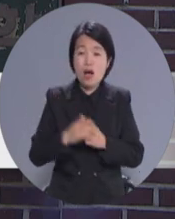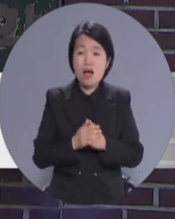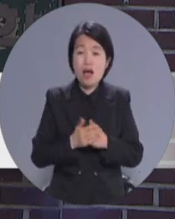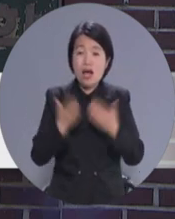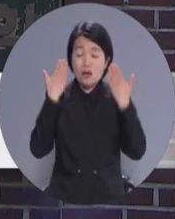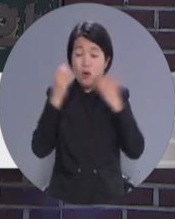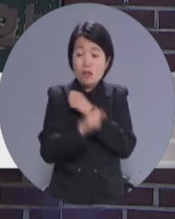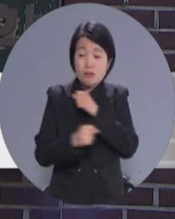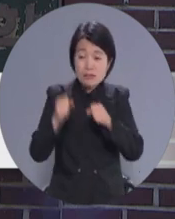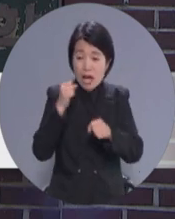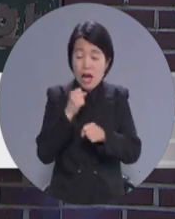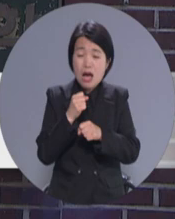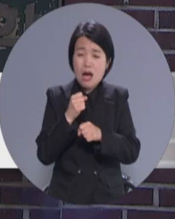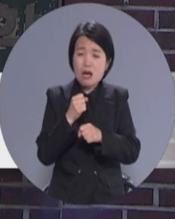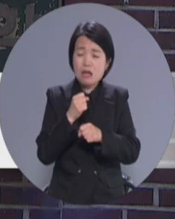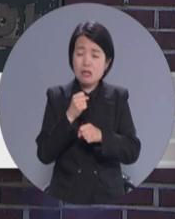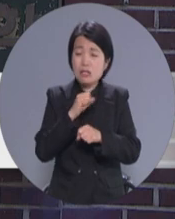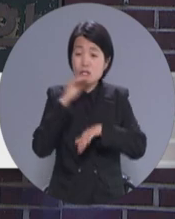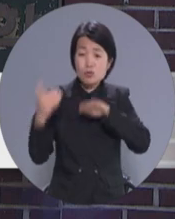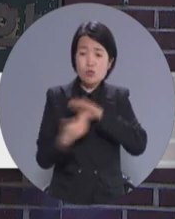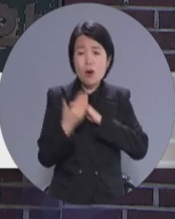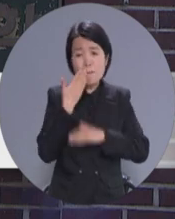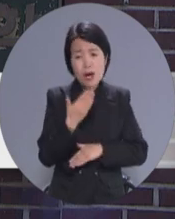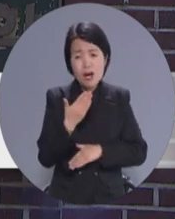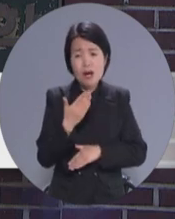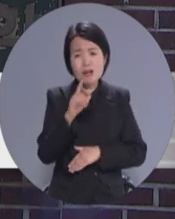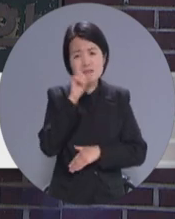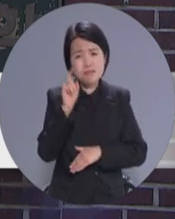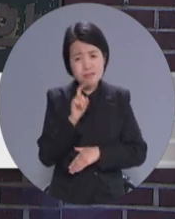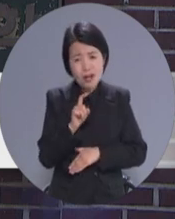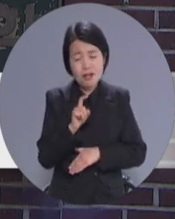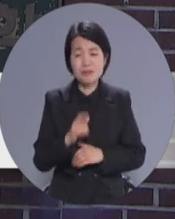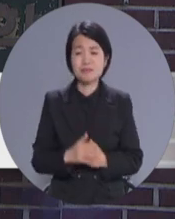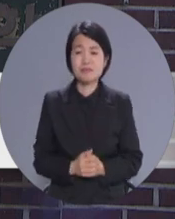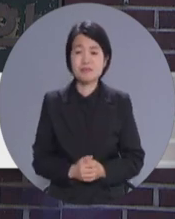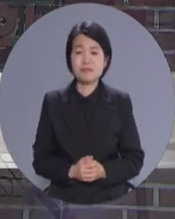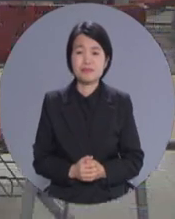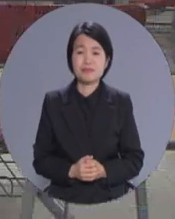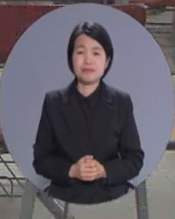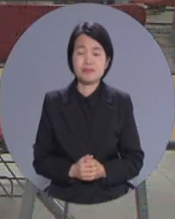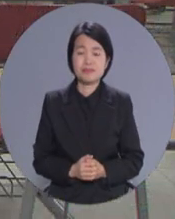희망의 불씨를 과연 살릴 수 있을까요? 김단비 기자의 보도입니다.